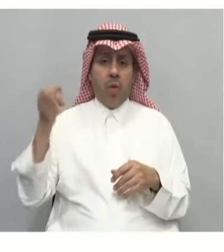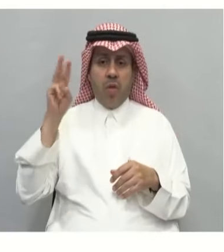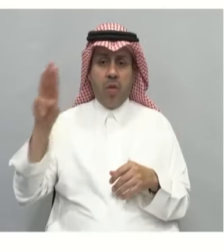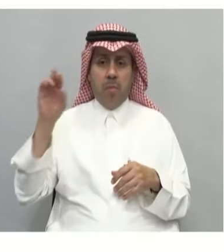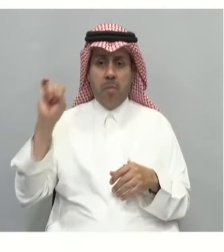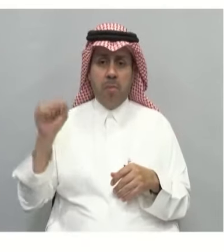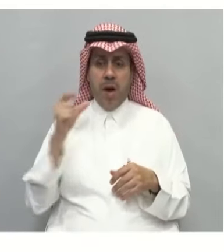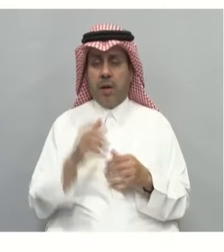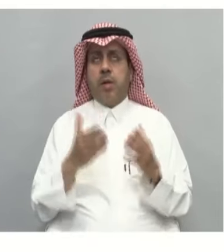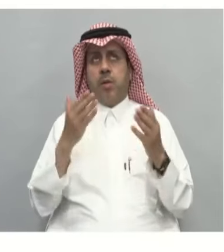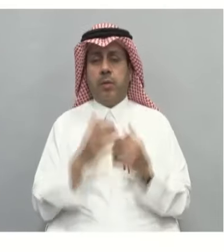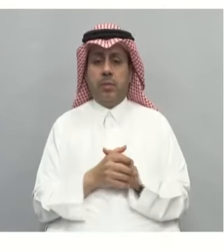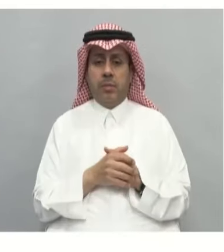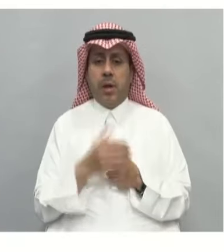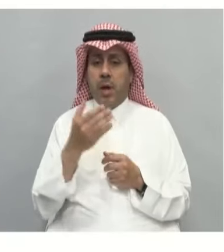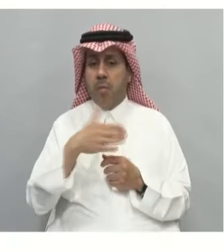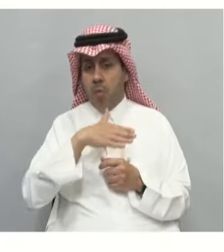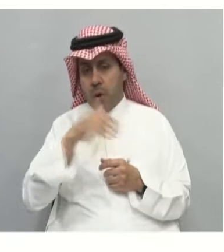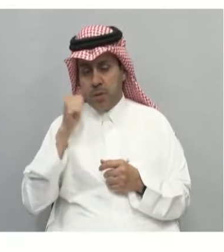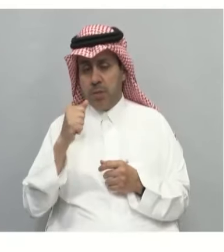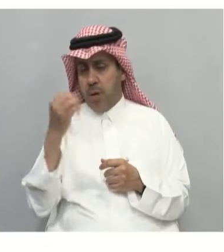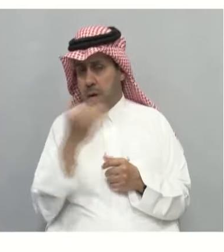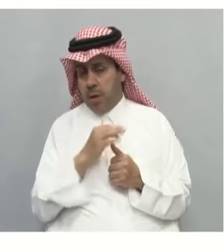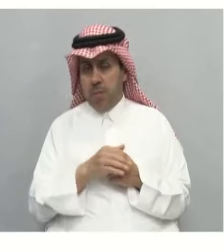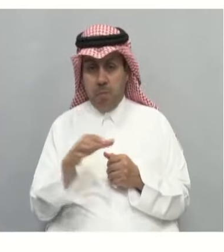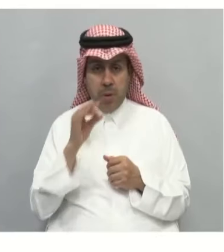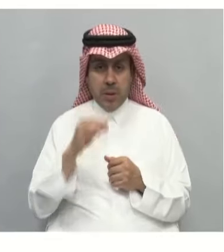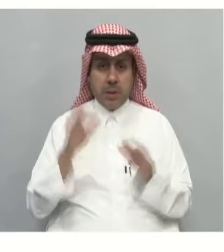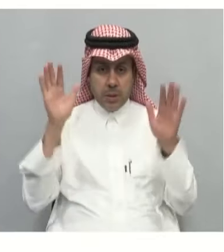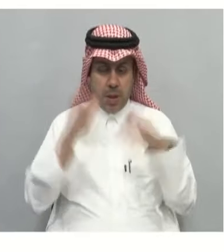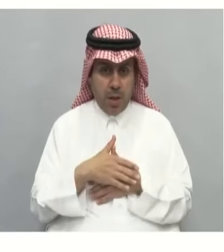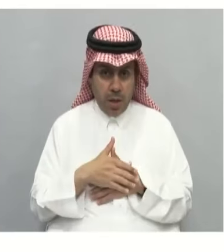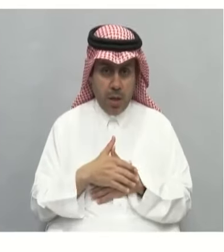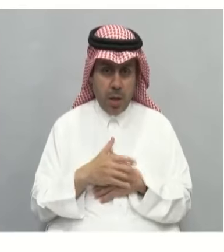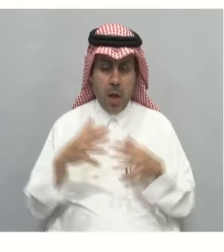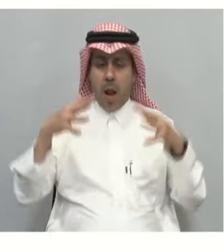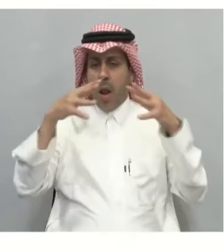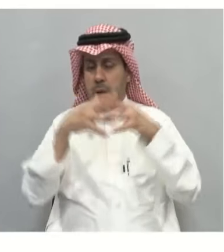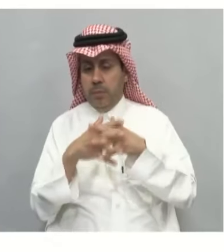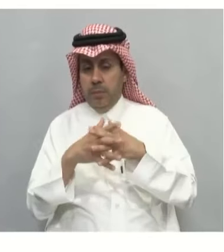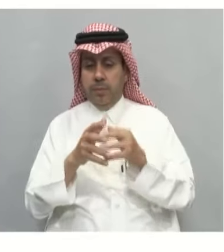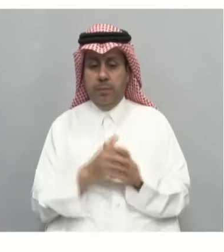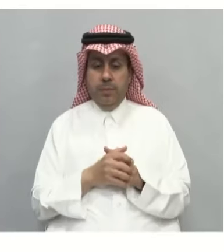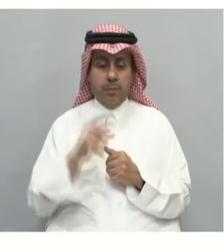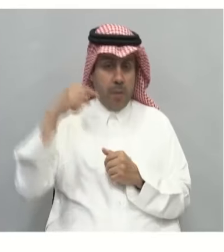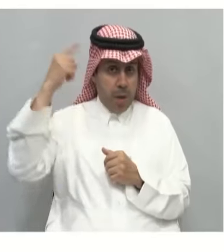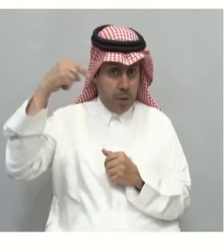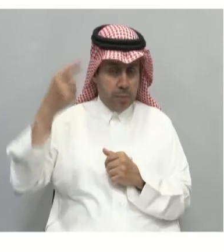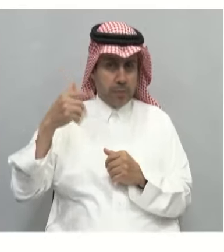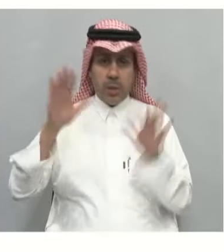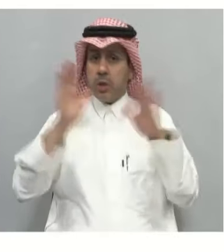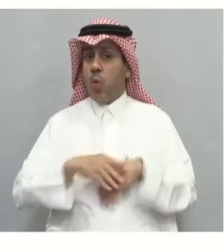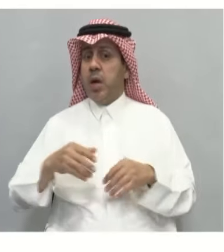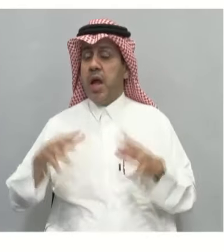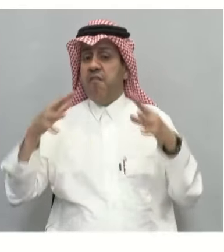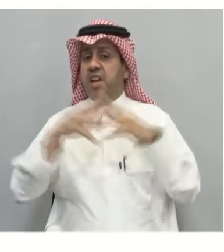وسلم قال من صلى العشاء لكن هنا شرط ايين صليها ما رايكم اب طل بنات الطالبات